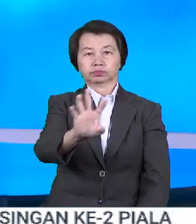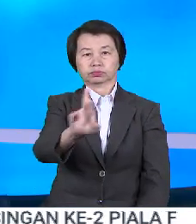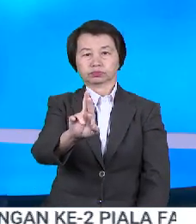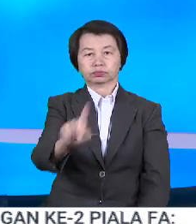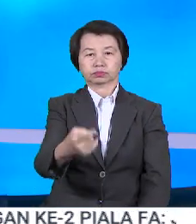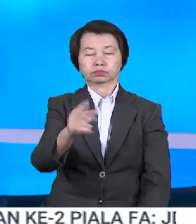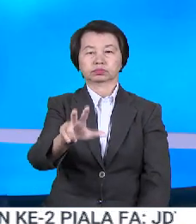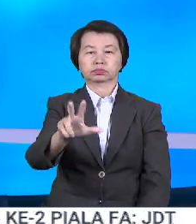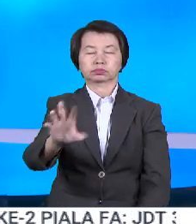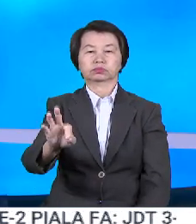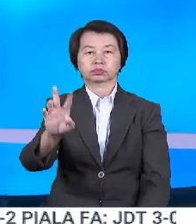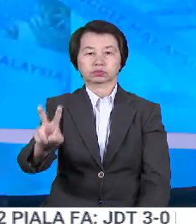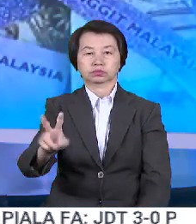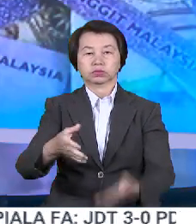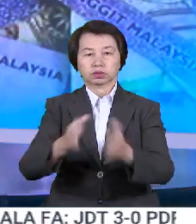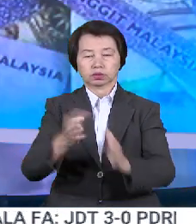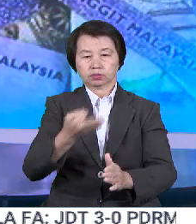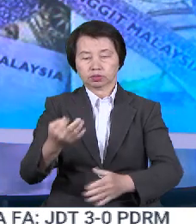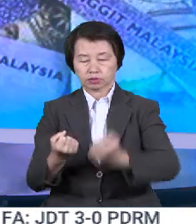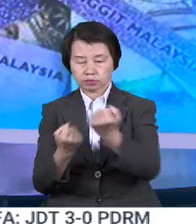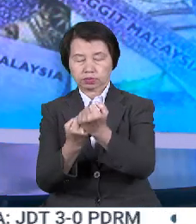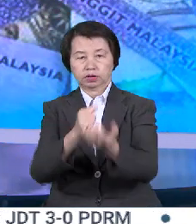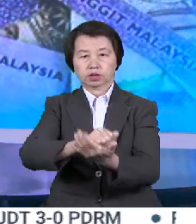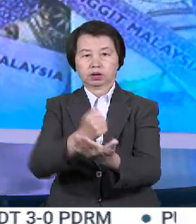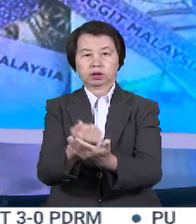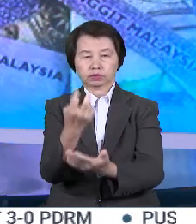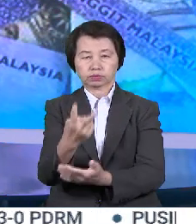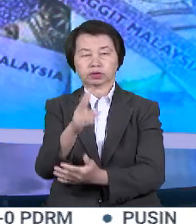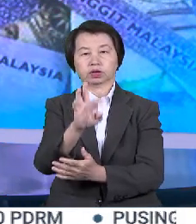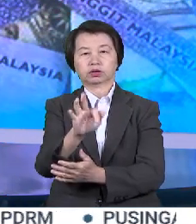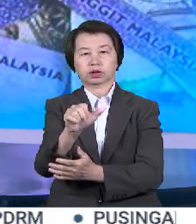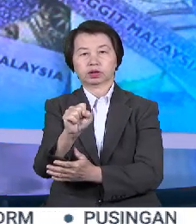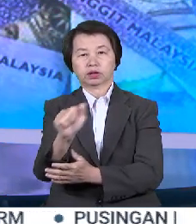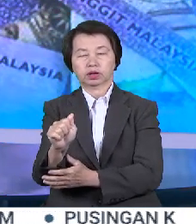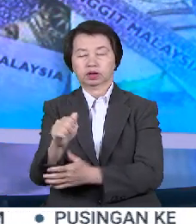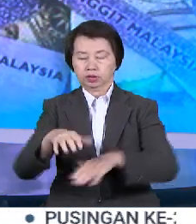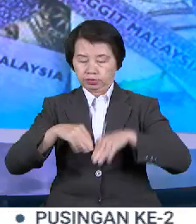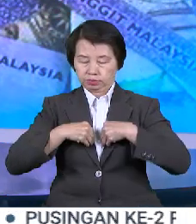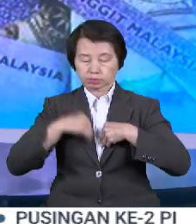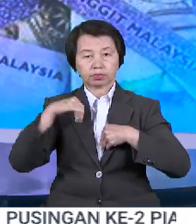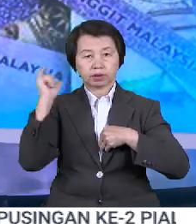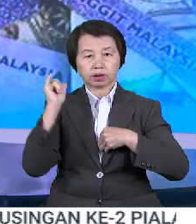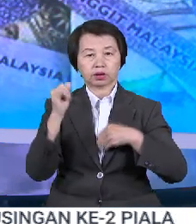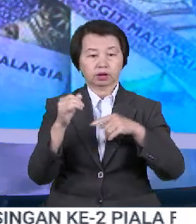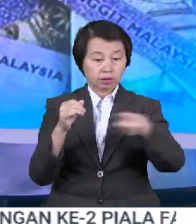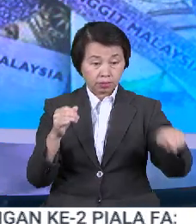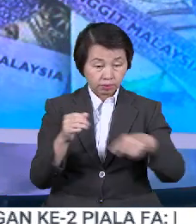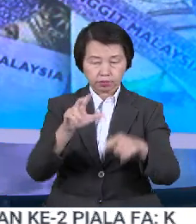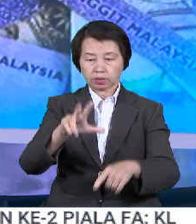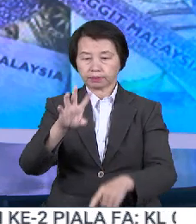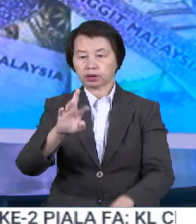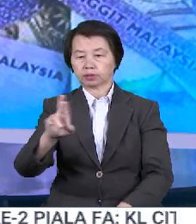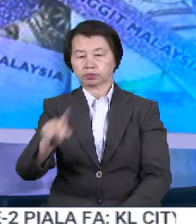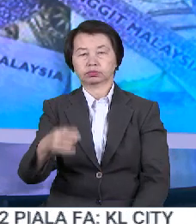74.392 permohonan fasality sokongan account 2 FSI 2 diterima semalam daripada jumlah itu